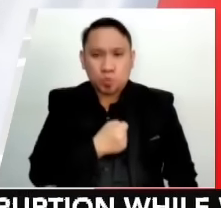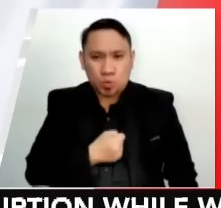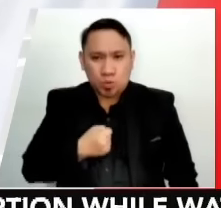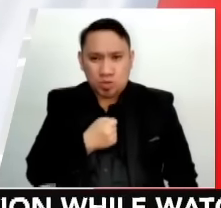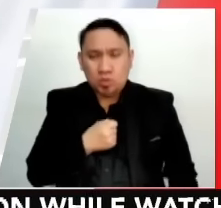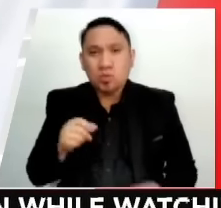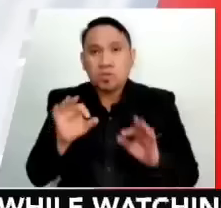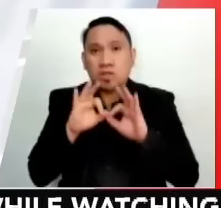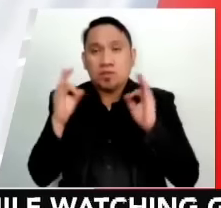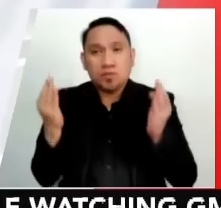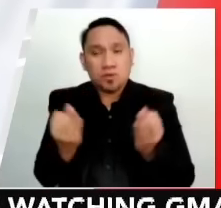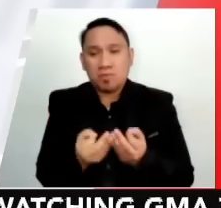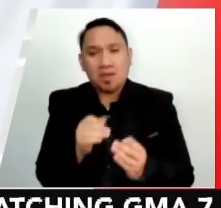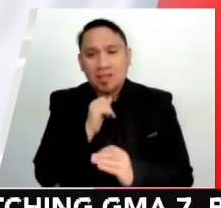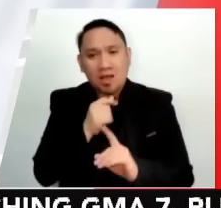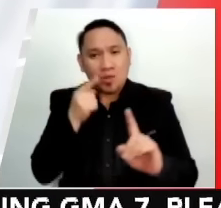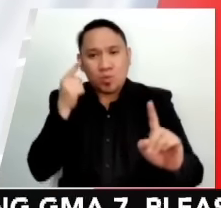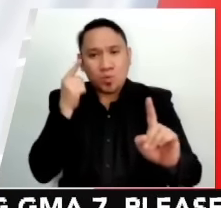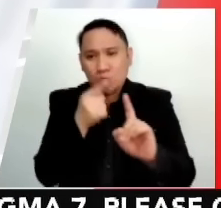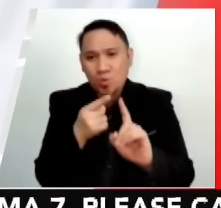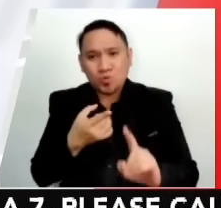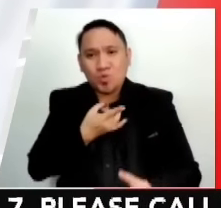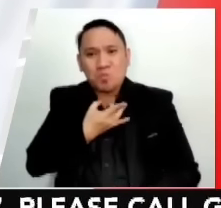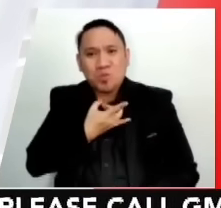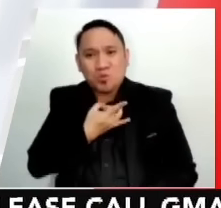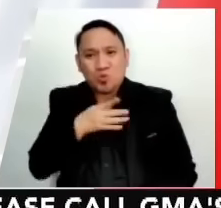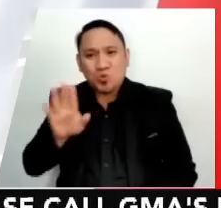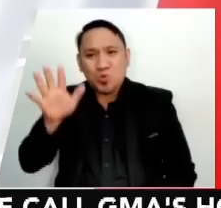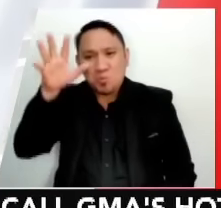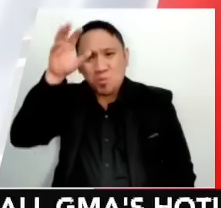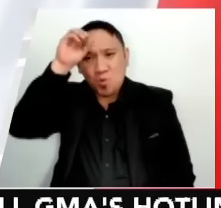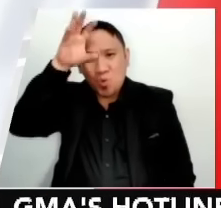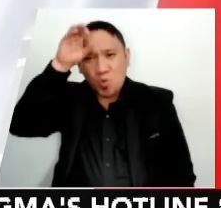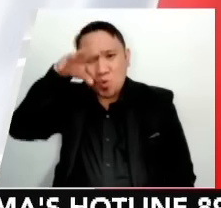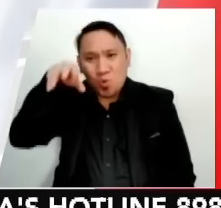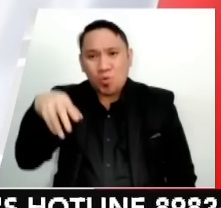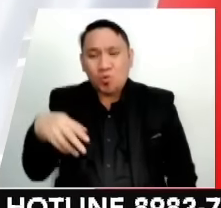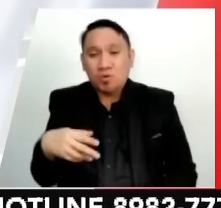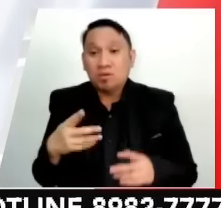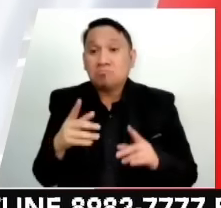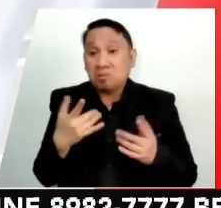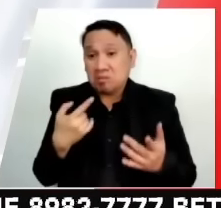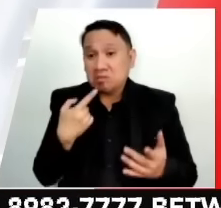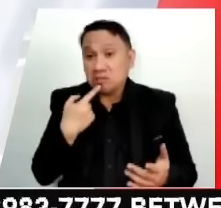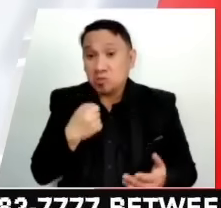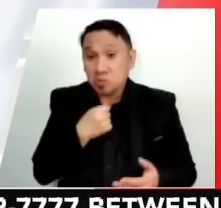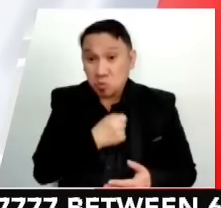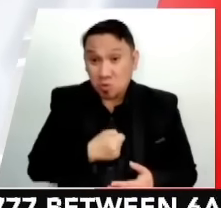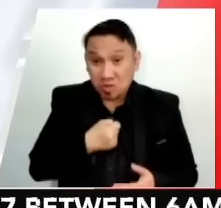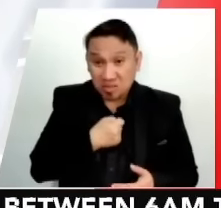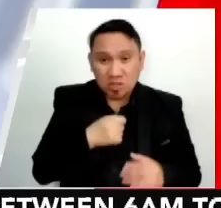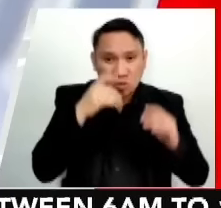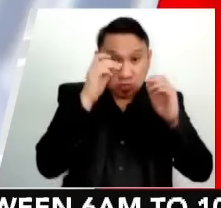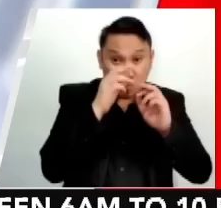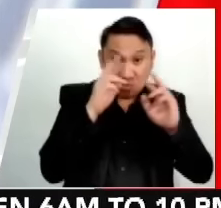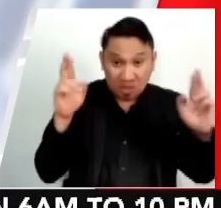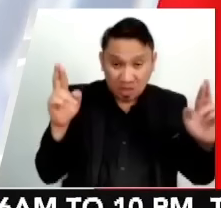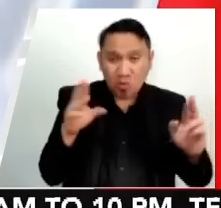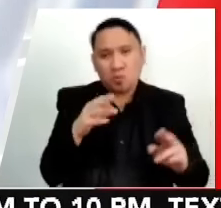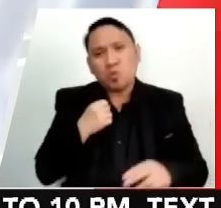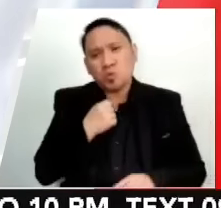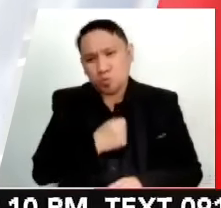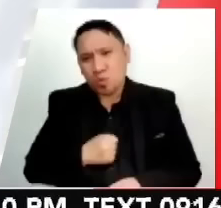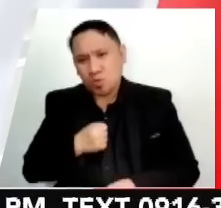nila intensyong bastusin ang alaala ng yumaong senador. Nagsorry din sila kay Mayor Binay at sa mga taga Makati. Hindi raw